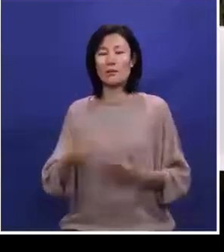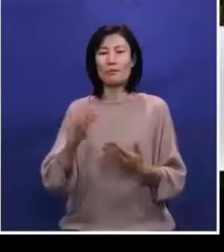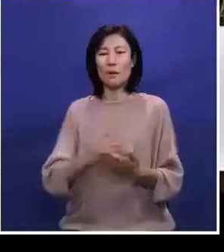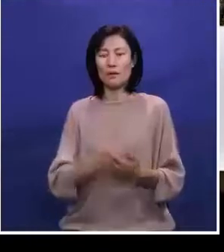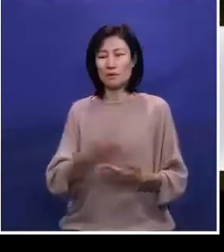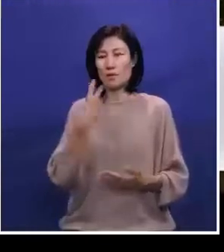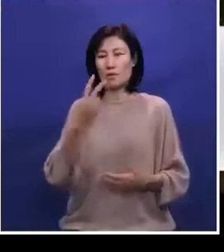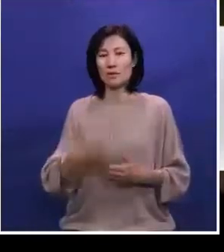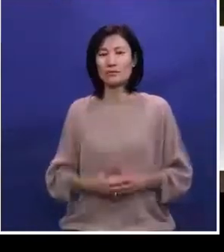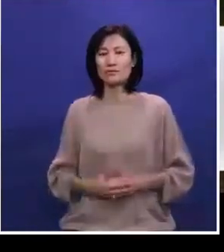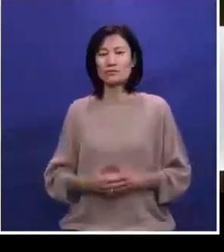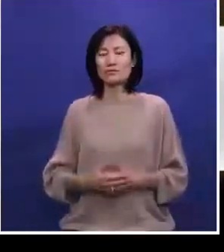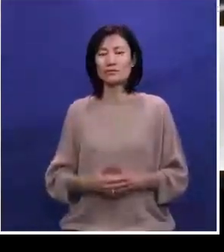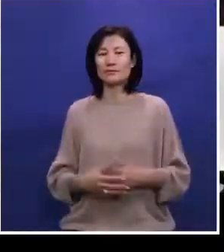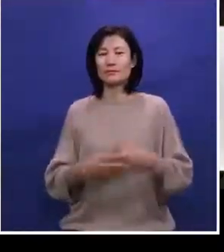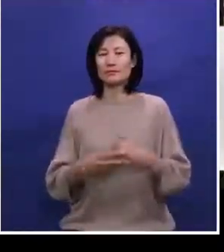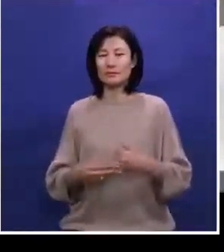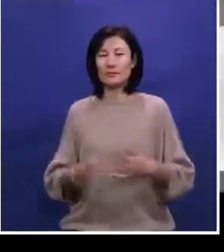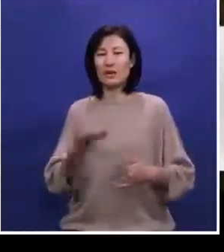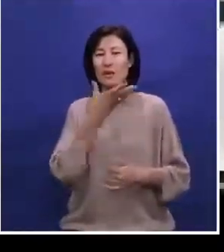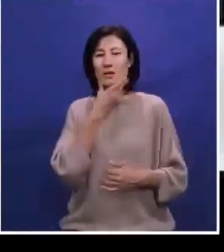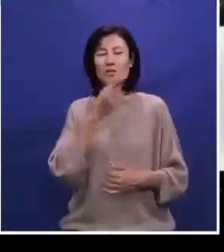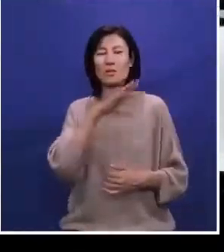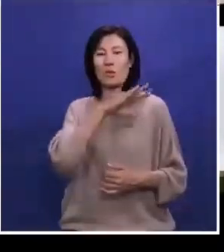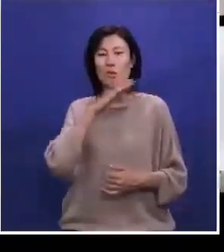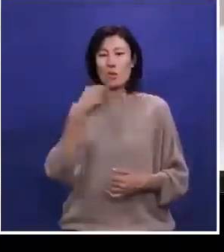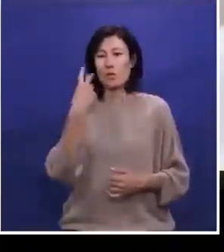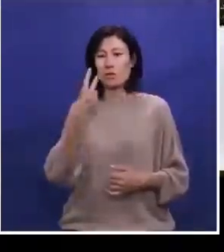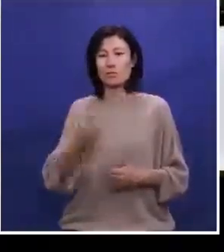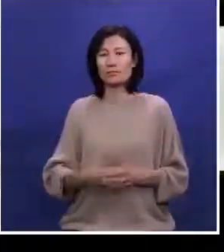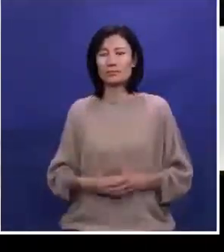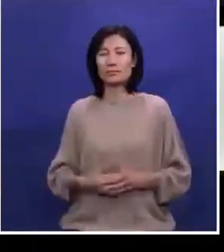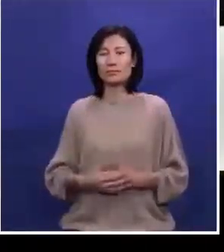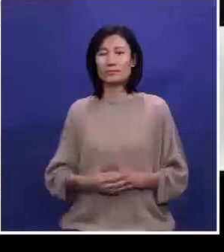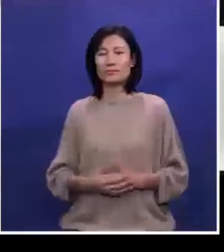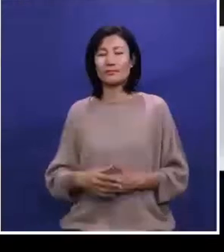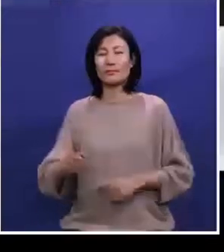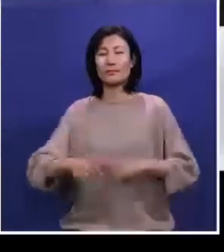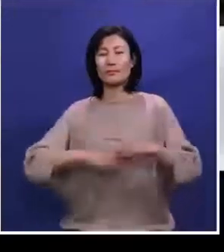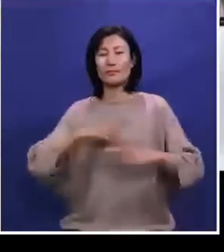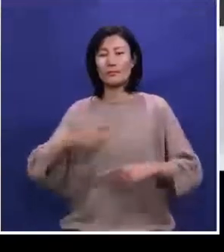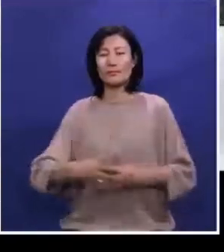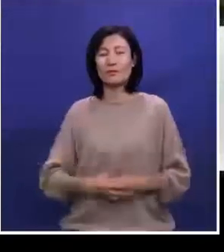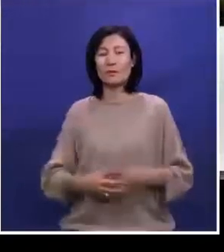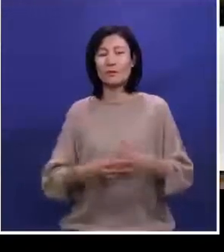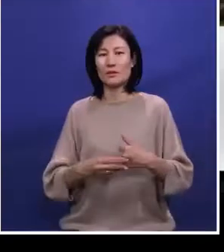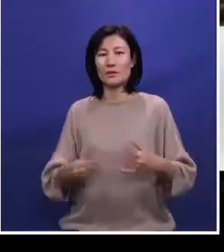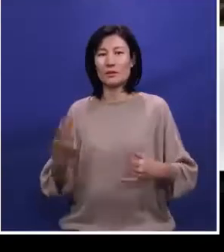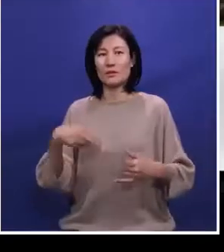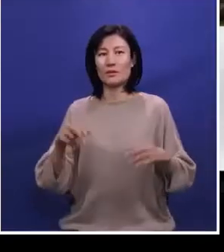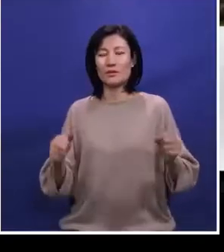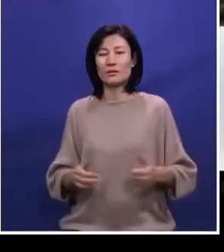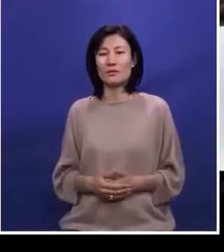бағдарламадан байқасаңыз, әулелі киелі жерлердің көп екенін аңғардық. Дамытуға лайықты жерлер.